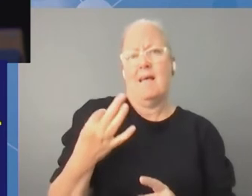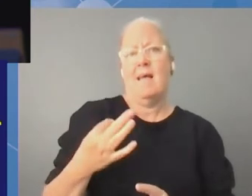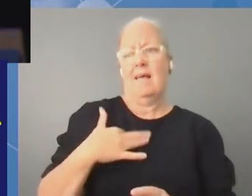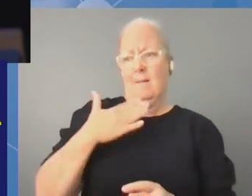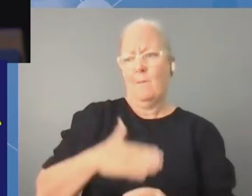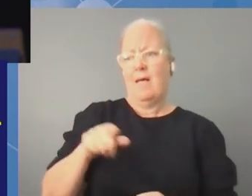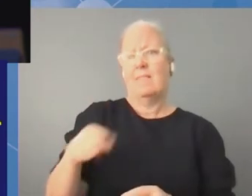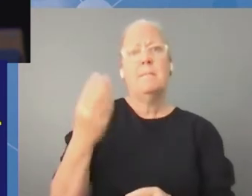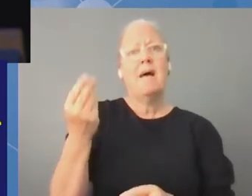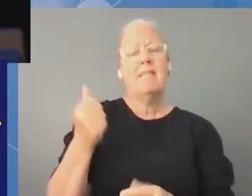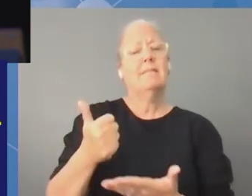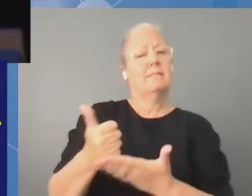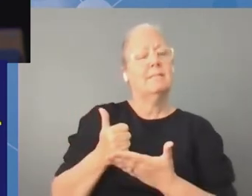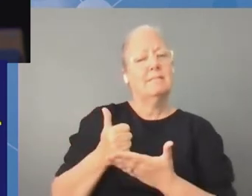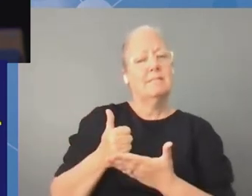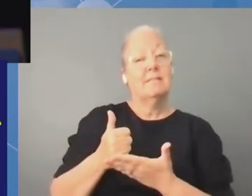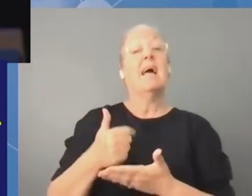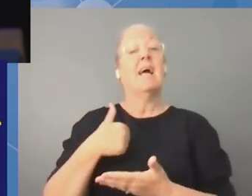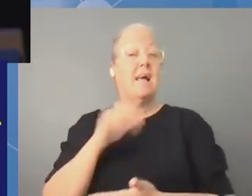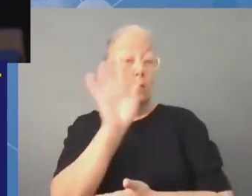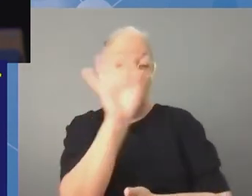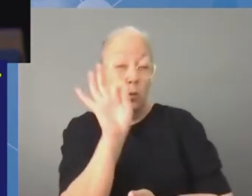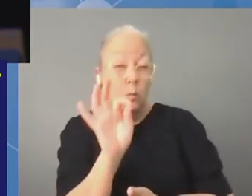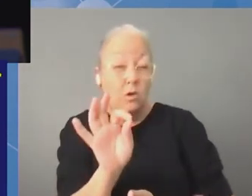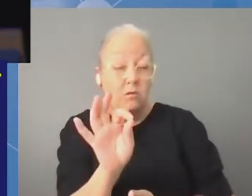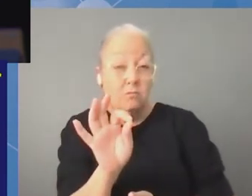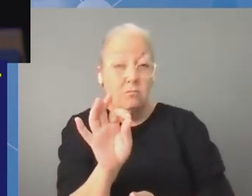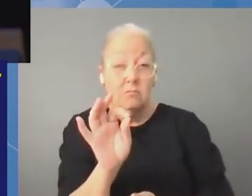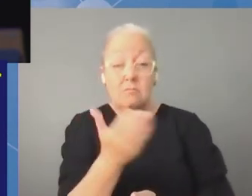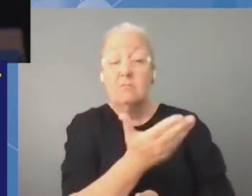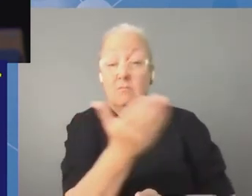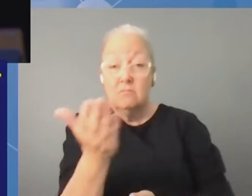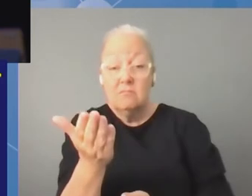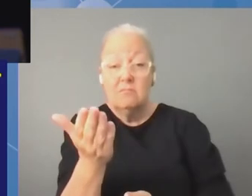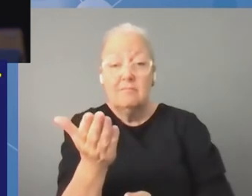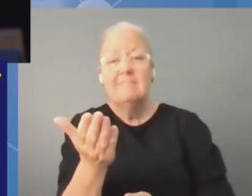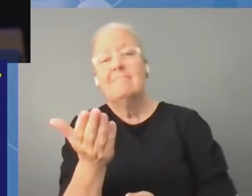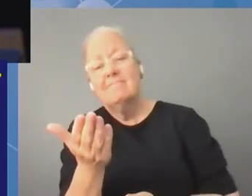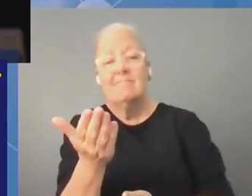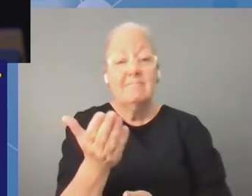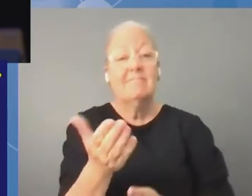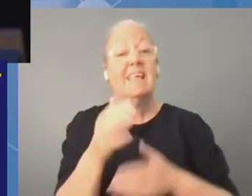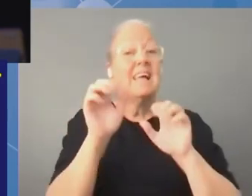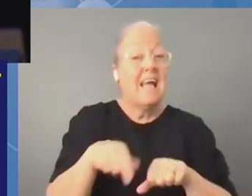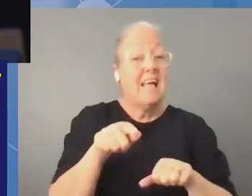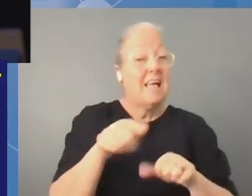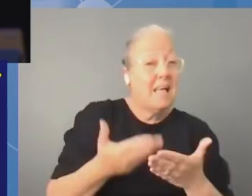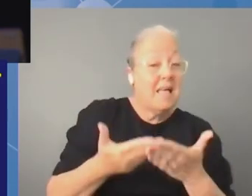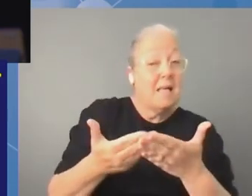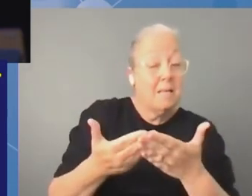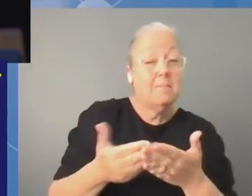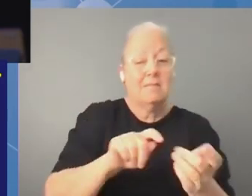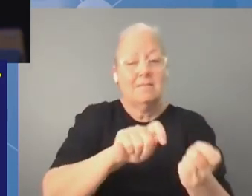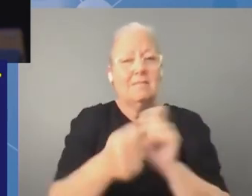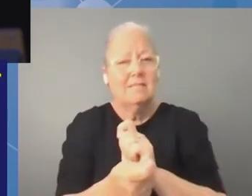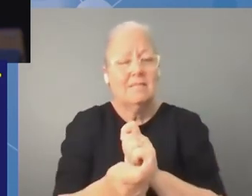ICIN 因为申请的这个格式拿到奖学金有一些变化